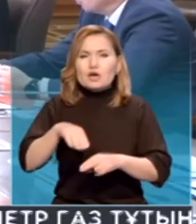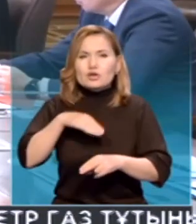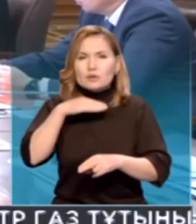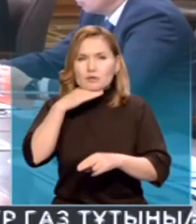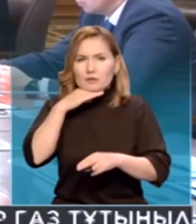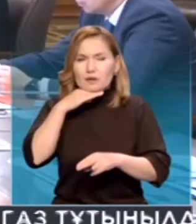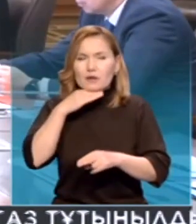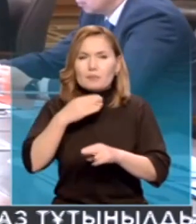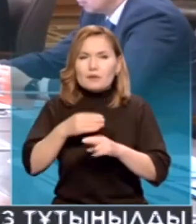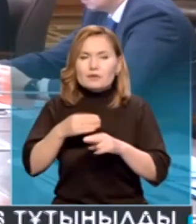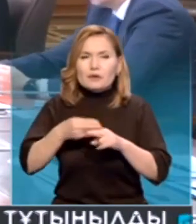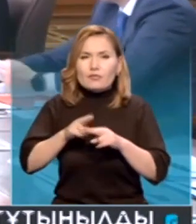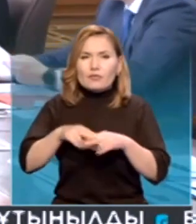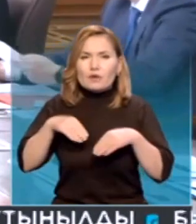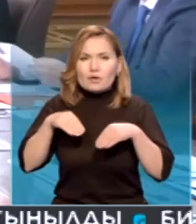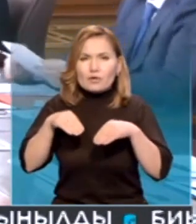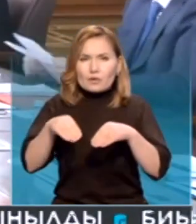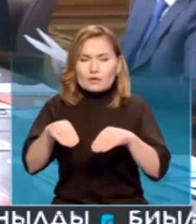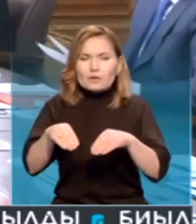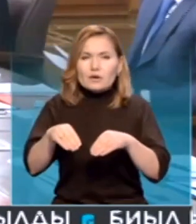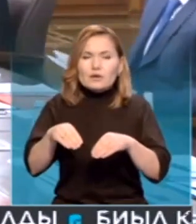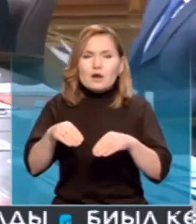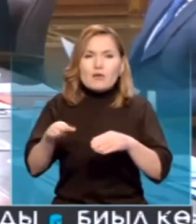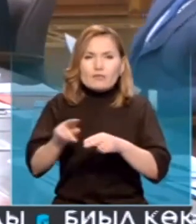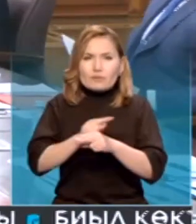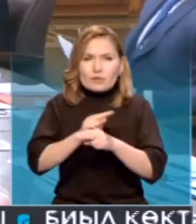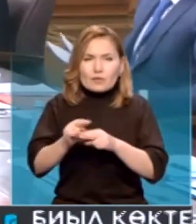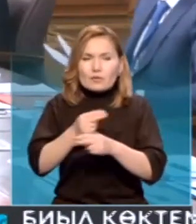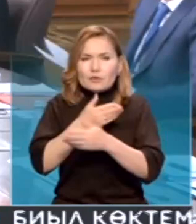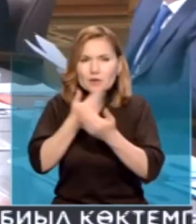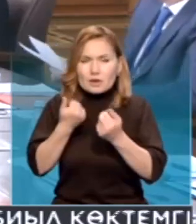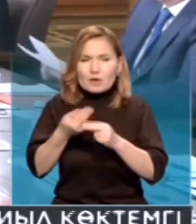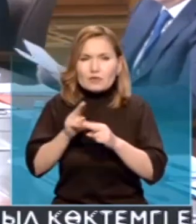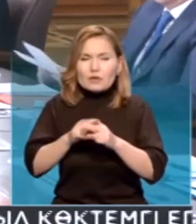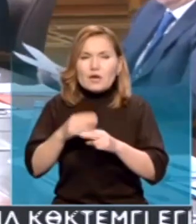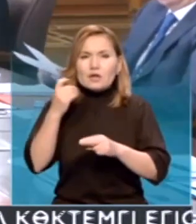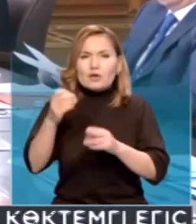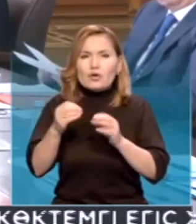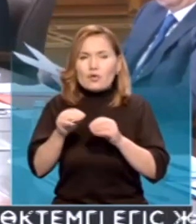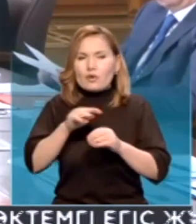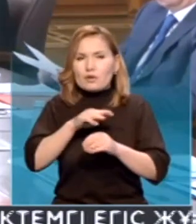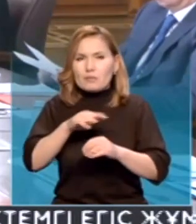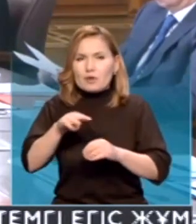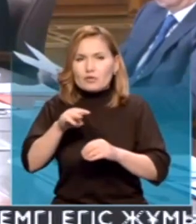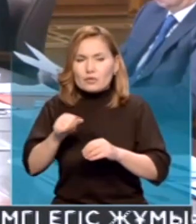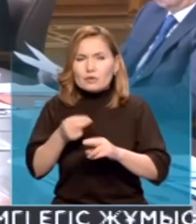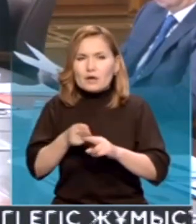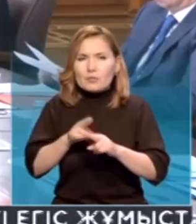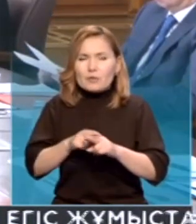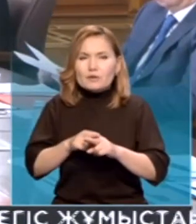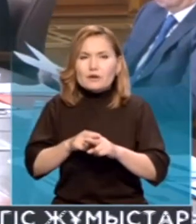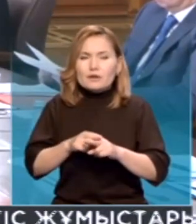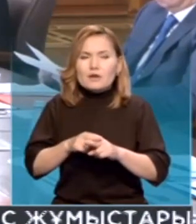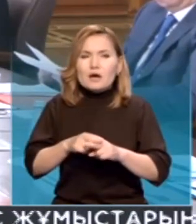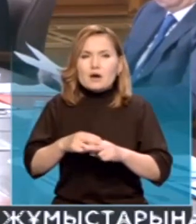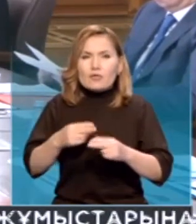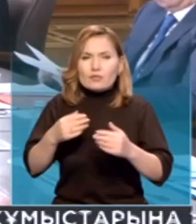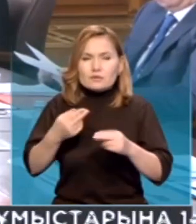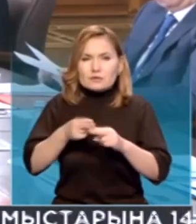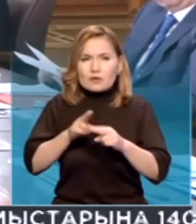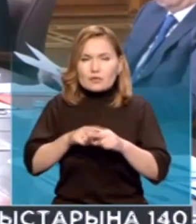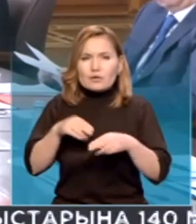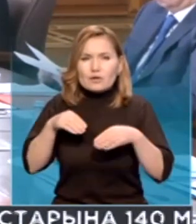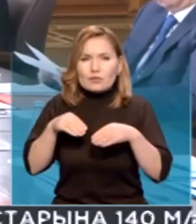деңгейде себілмей қалуынан біздің дихандарымыз 10 миллион тоннаға жуық жоғары сапалы бидай